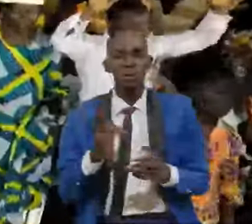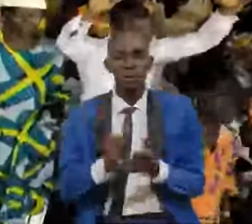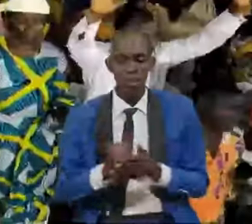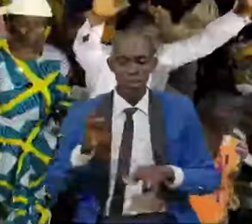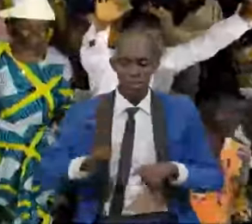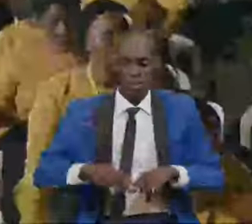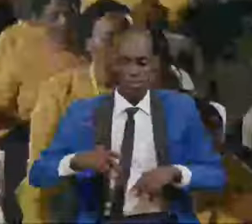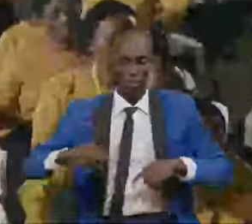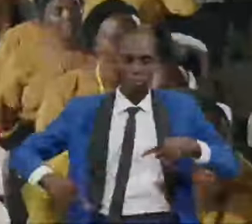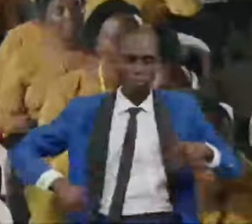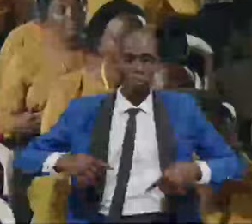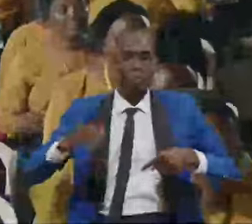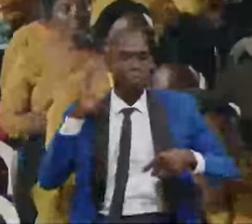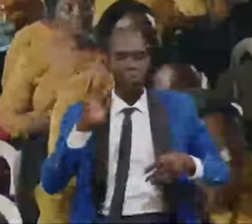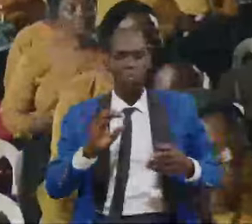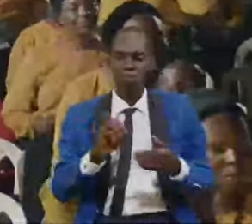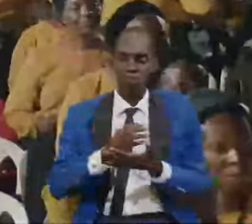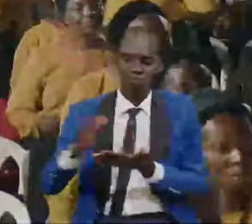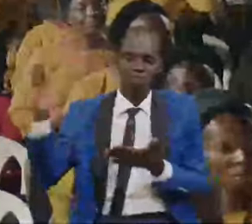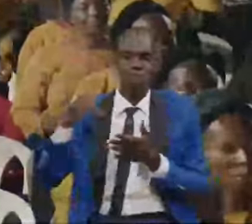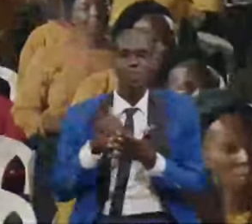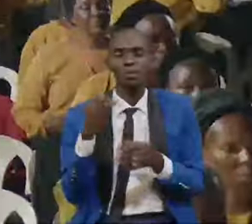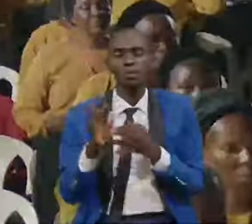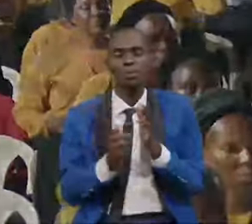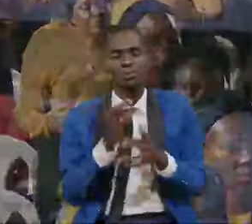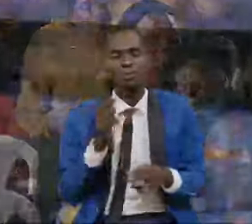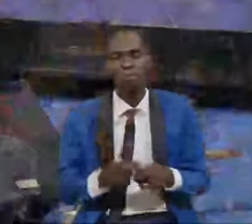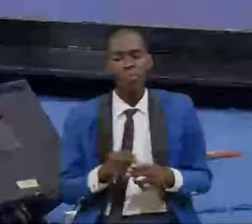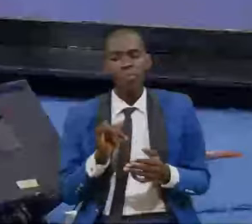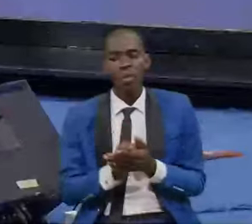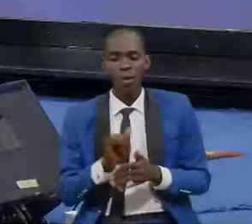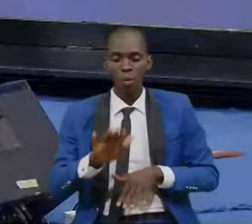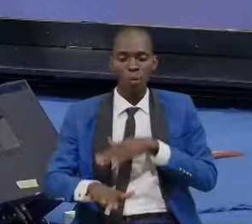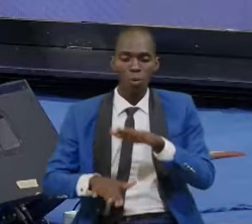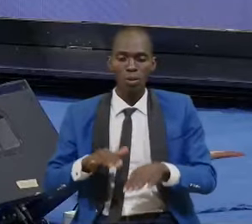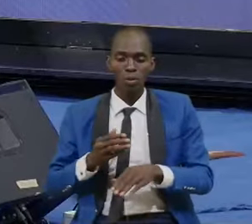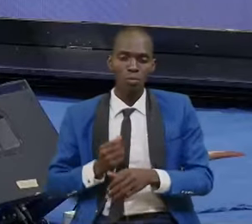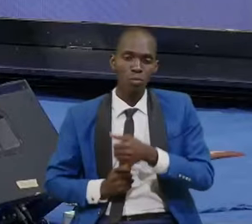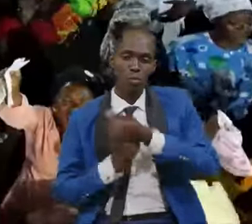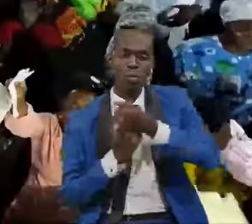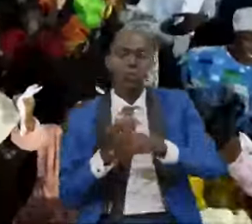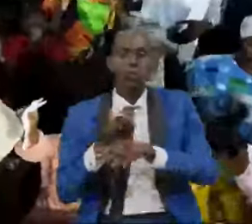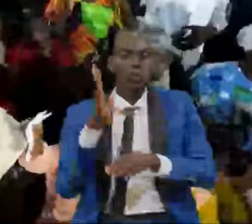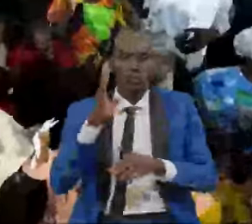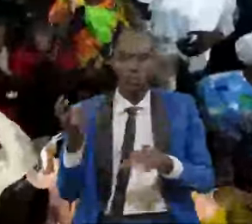Et tu vas ôter ce fauteuil roulant. Ce bâton, tu vas les jeter.